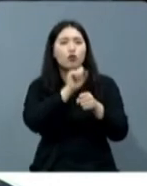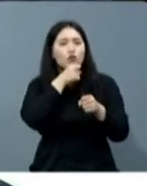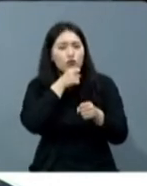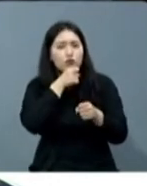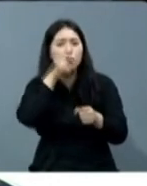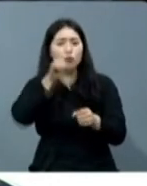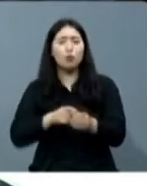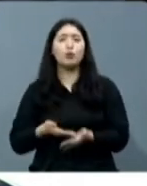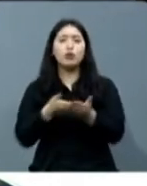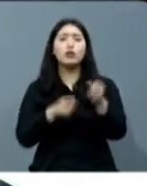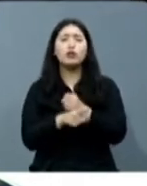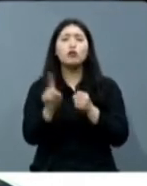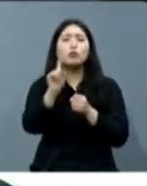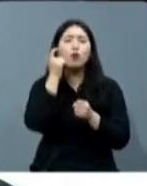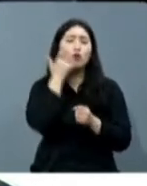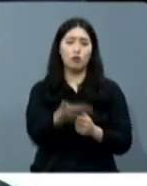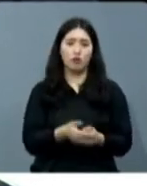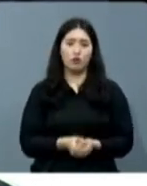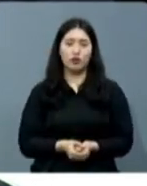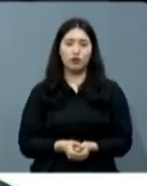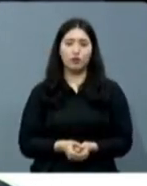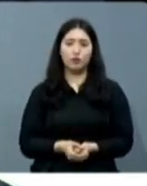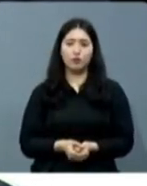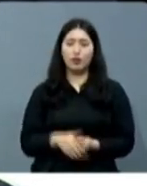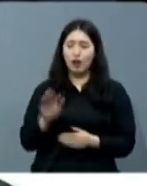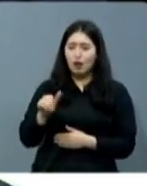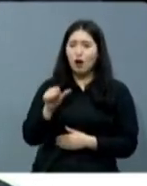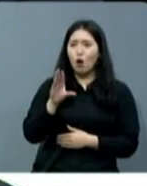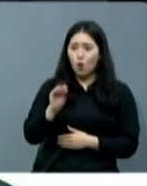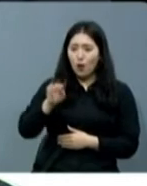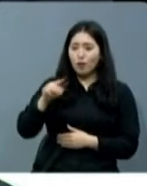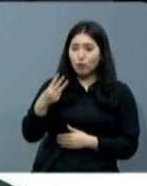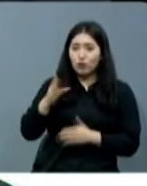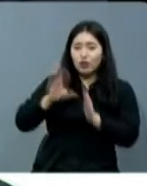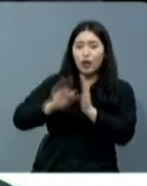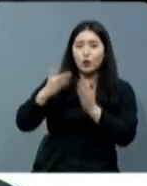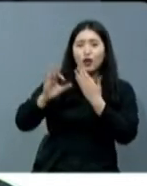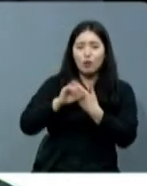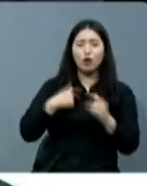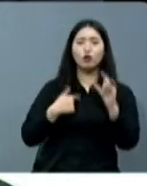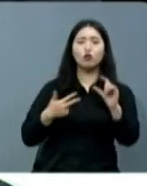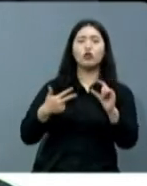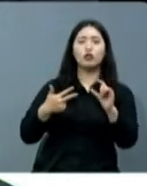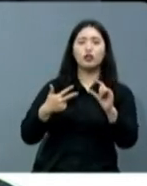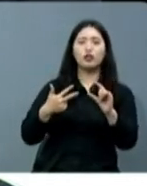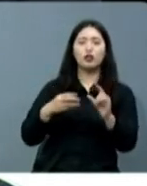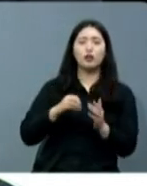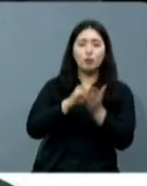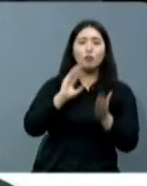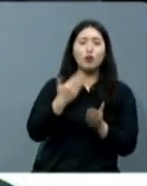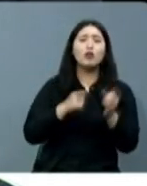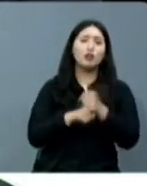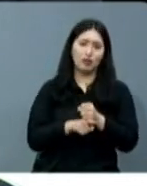목표로 제시하셨냐 이거예요. 아니 그러니까 5만 불 시대가 되면 우리가 그 G7 시대로 들어가게 된다는